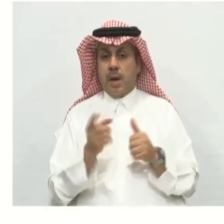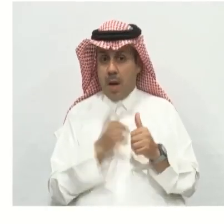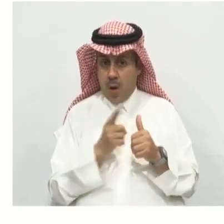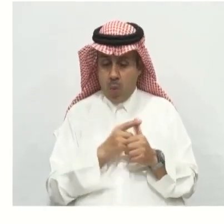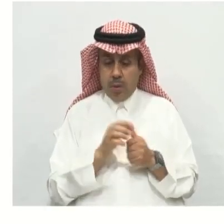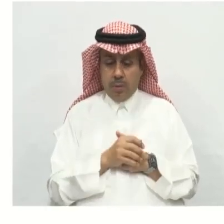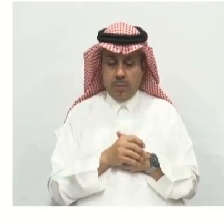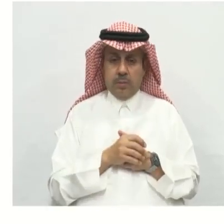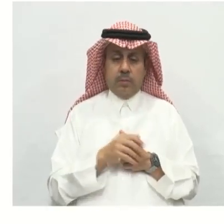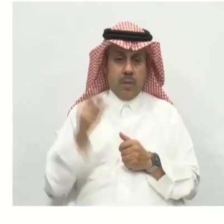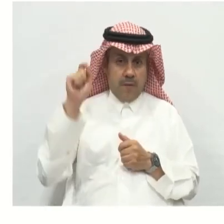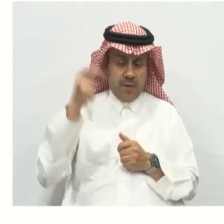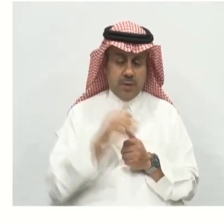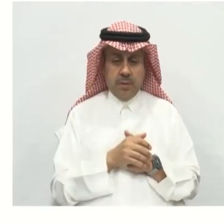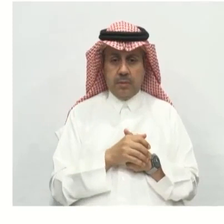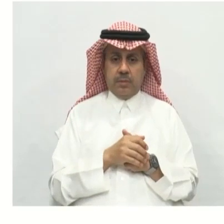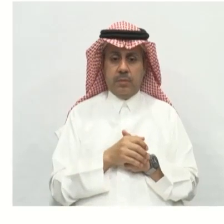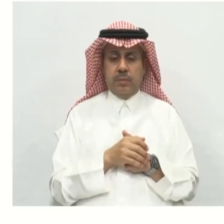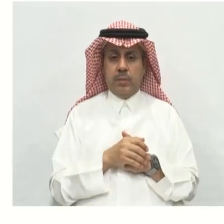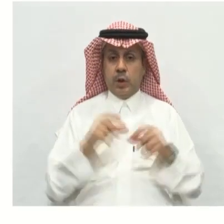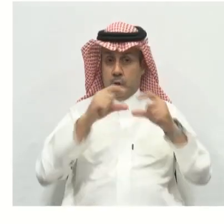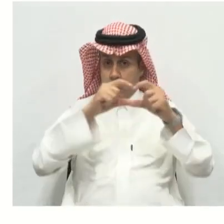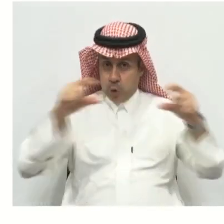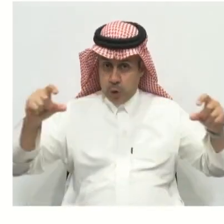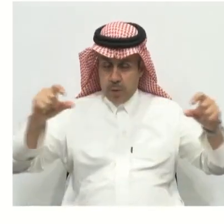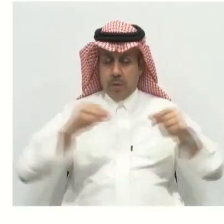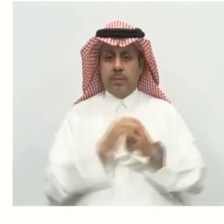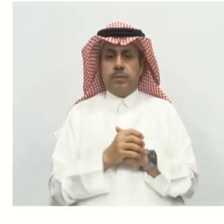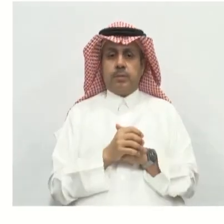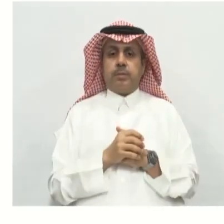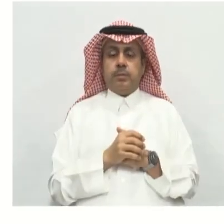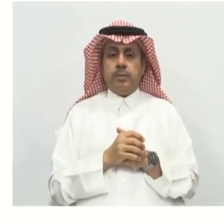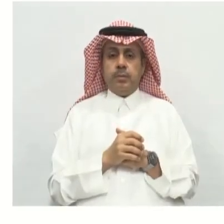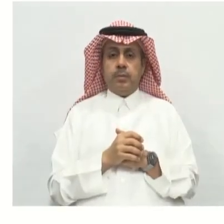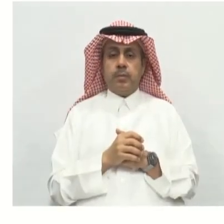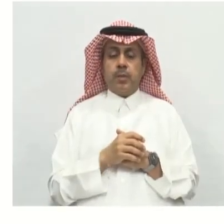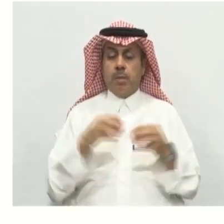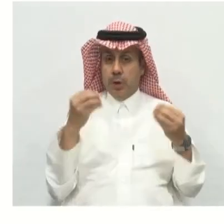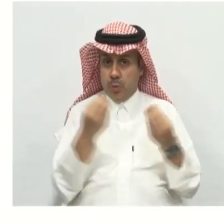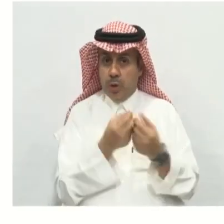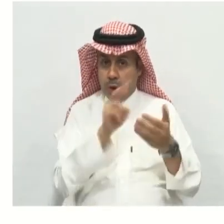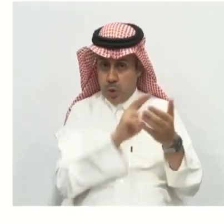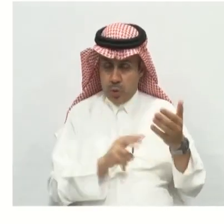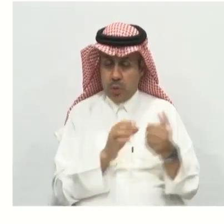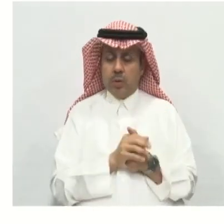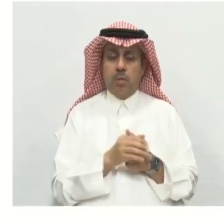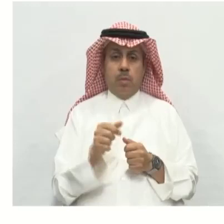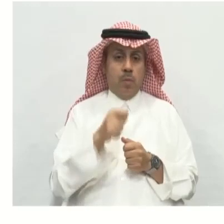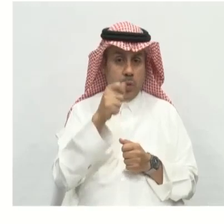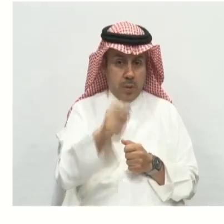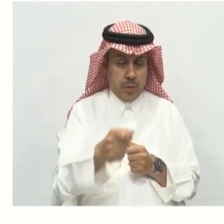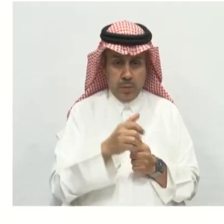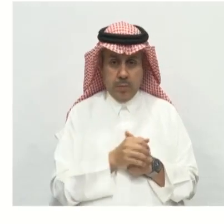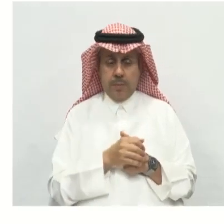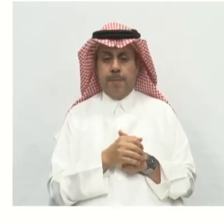هذه المتغيرات في الفريس سن الجمل قائمه الجمل المقسمه مجموعه النصوص المعطاه